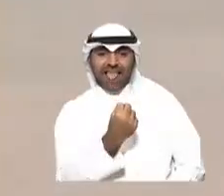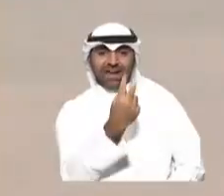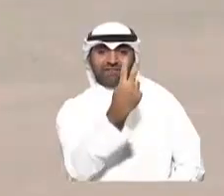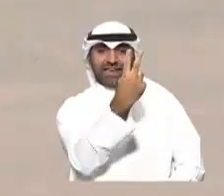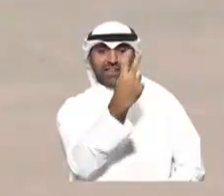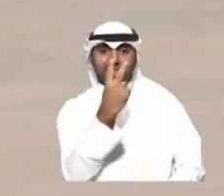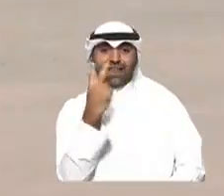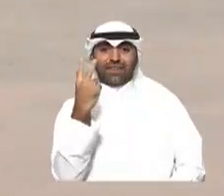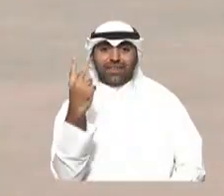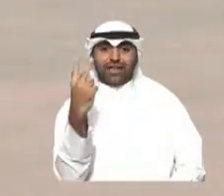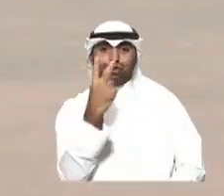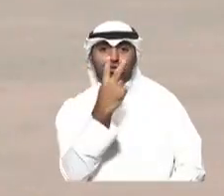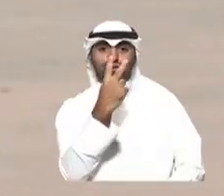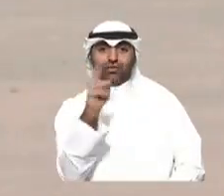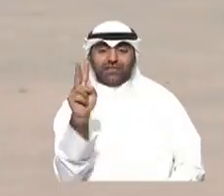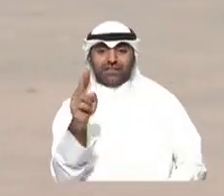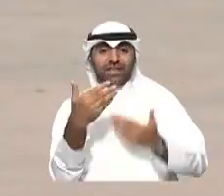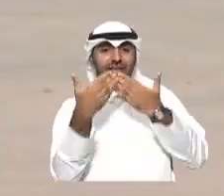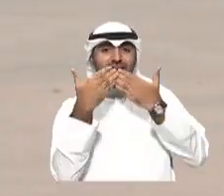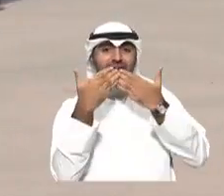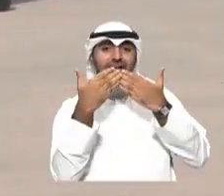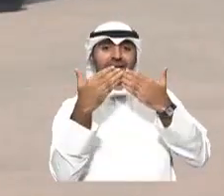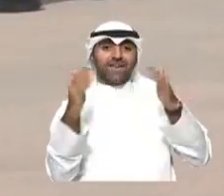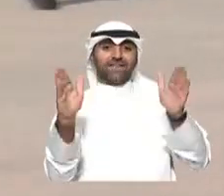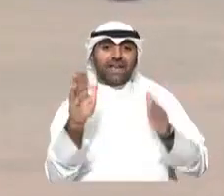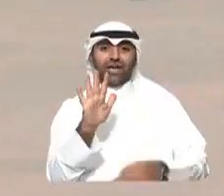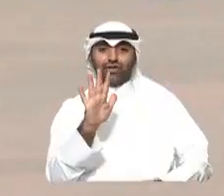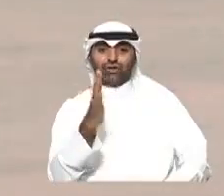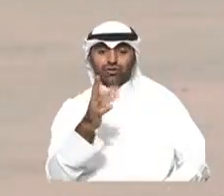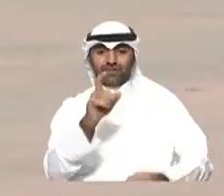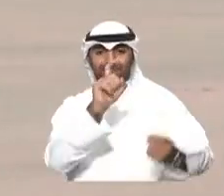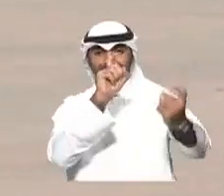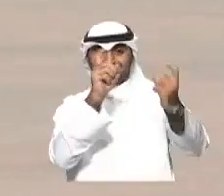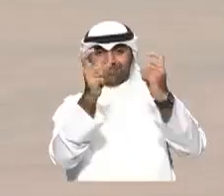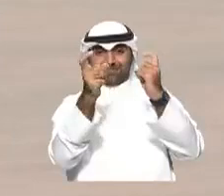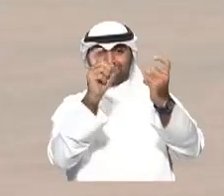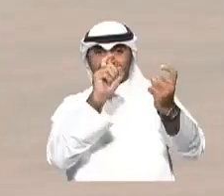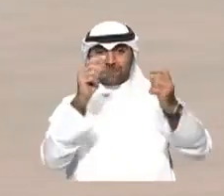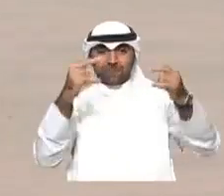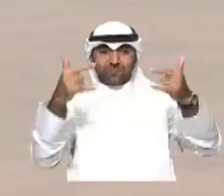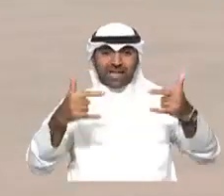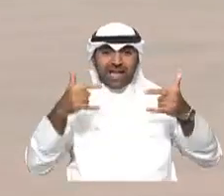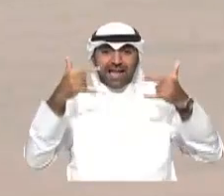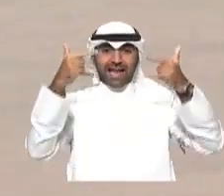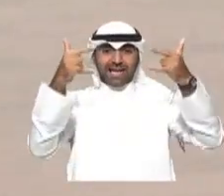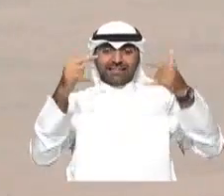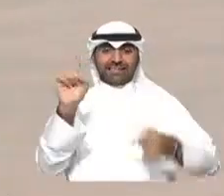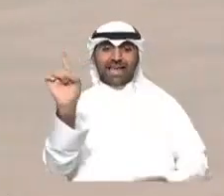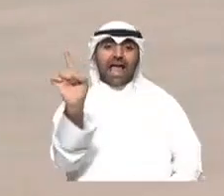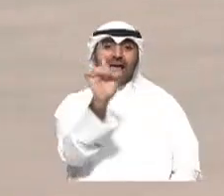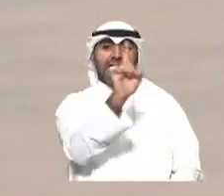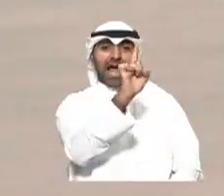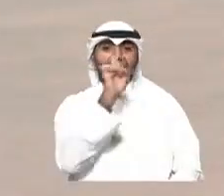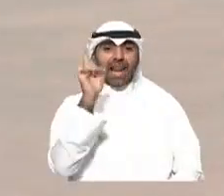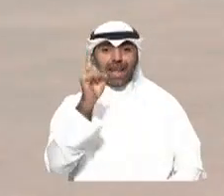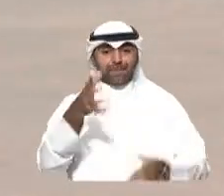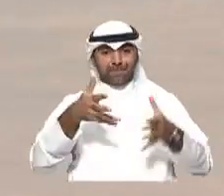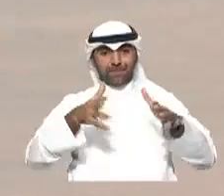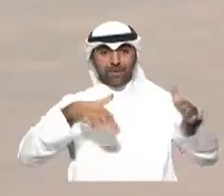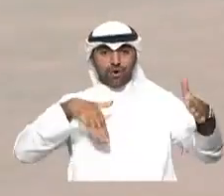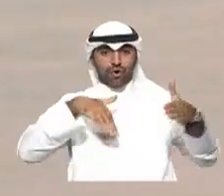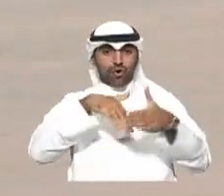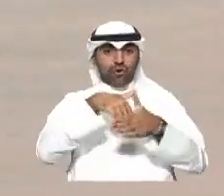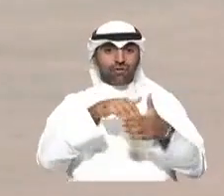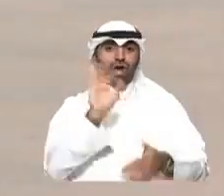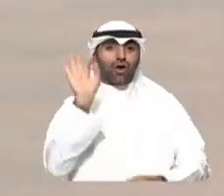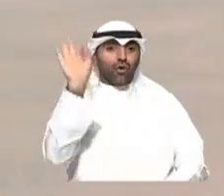الإطفاء العام اليوم، والتي ستشارك في خطة تأمين المونديال بدولة قطر الشقيقة خلال بطولة